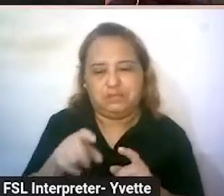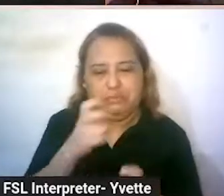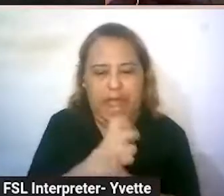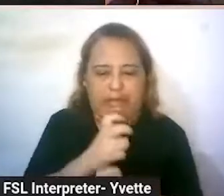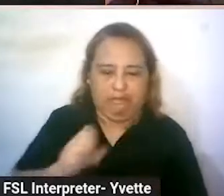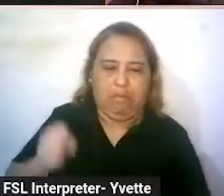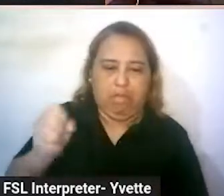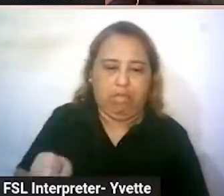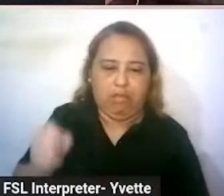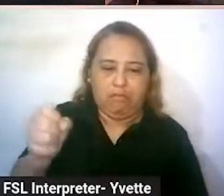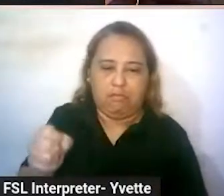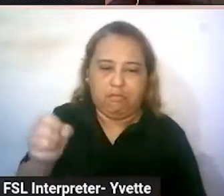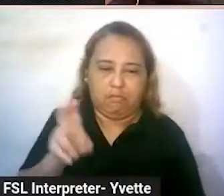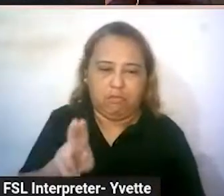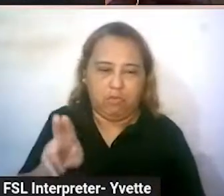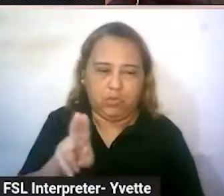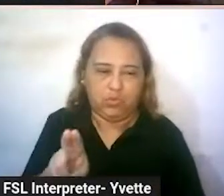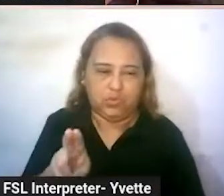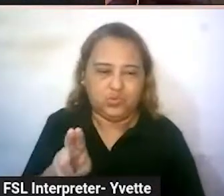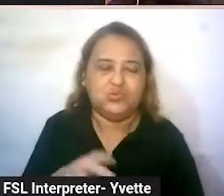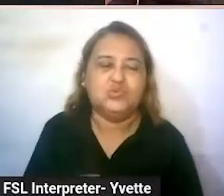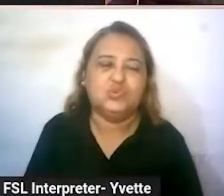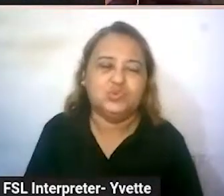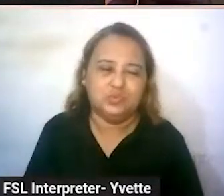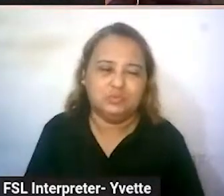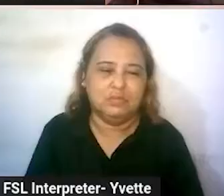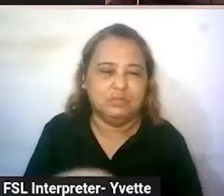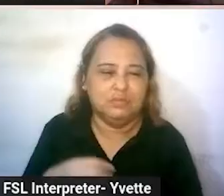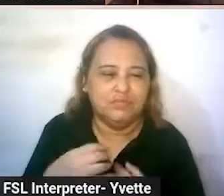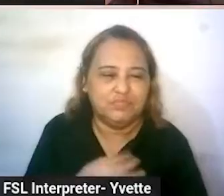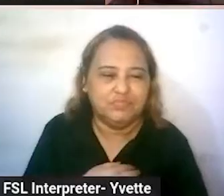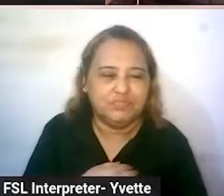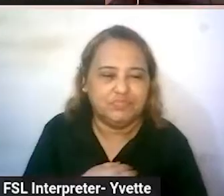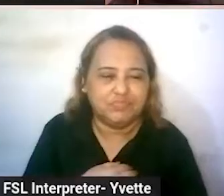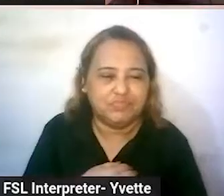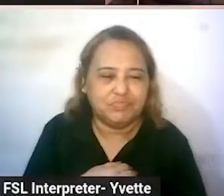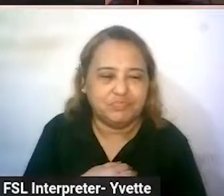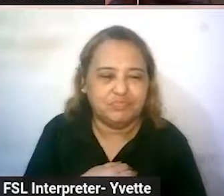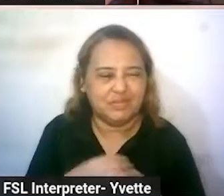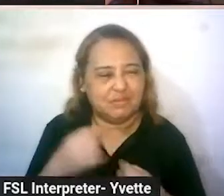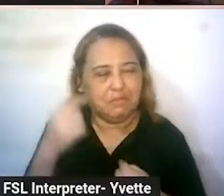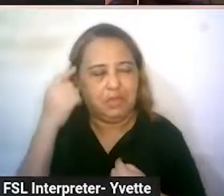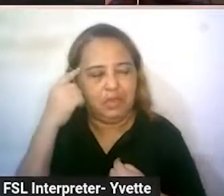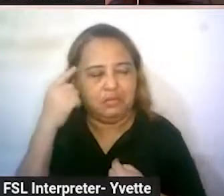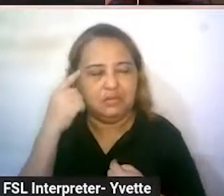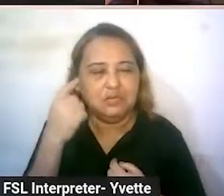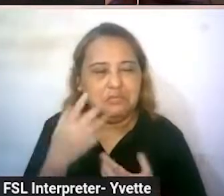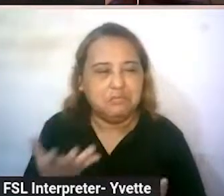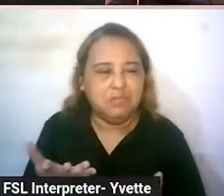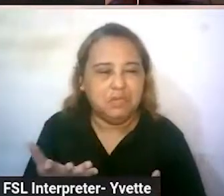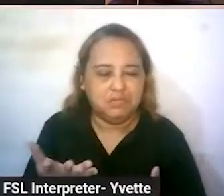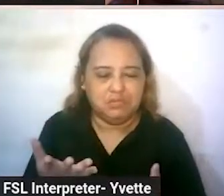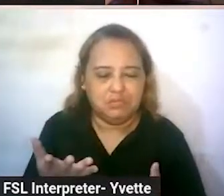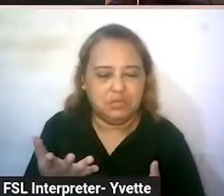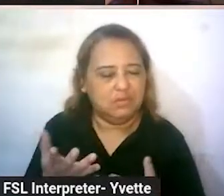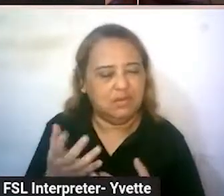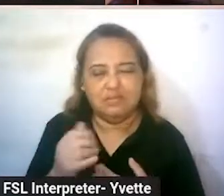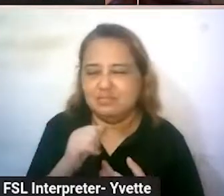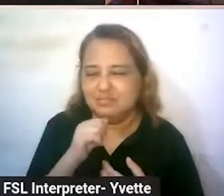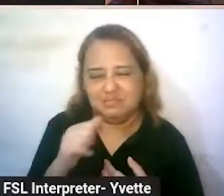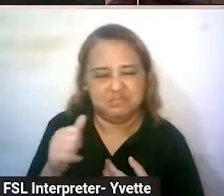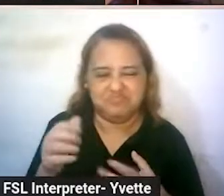lang. Kasi nga, nandun pa rin sa sarili ko na ayaw kong tanggapin na ito yung condition ko